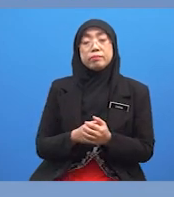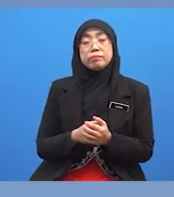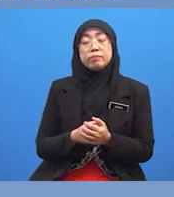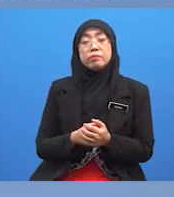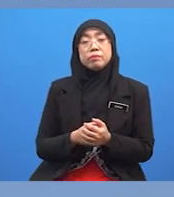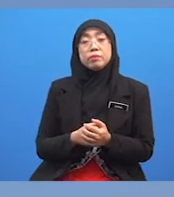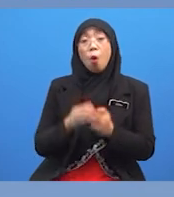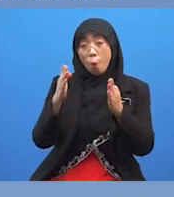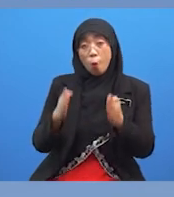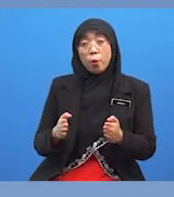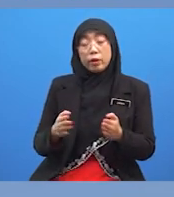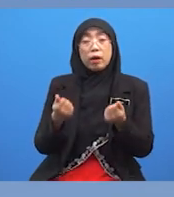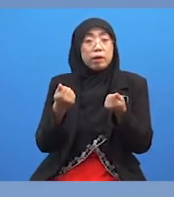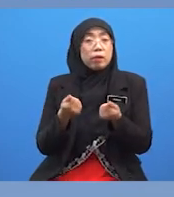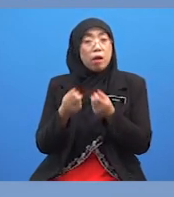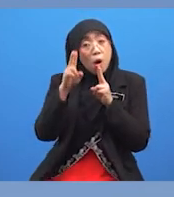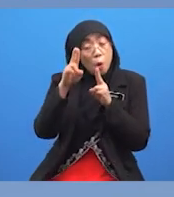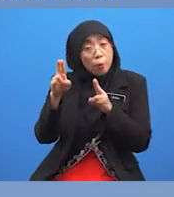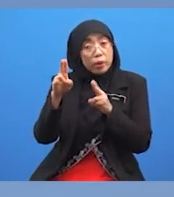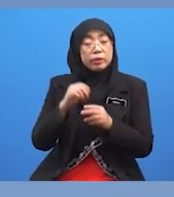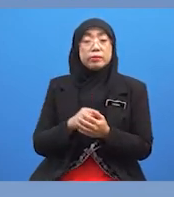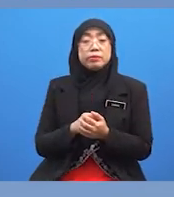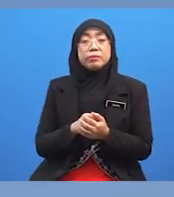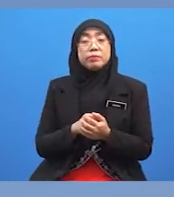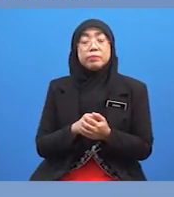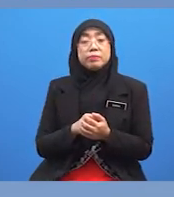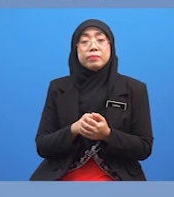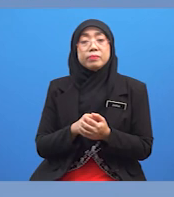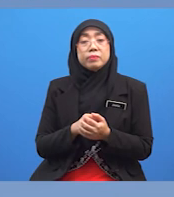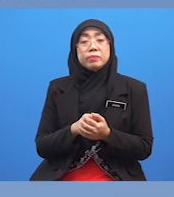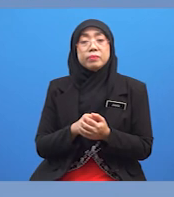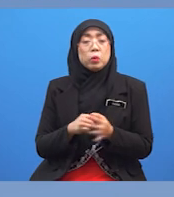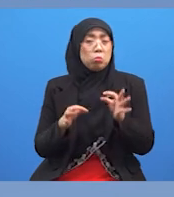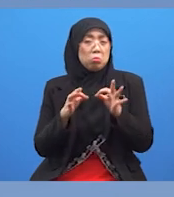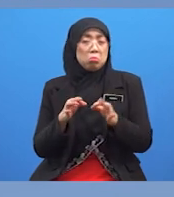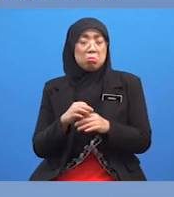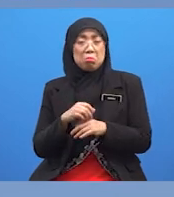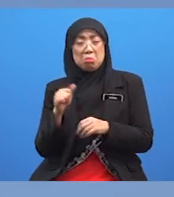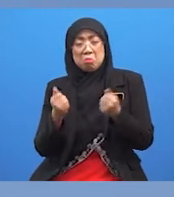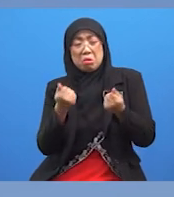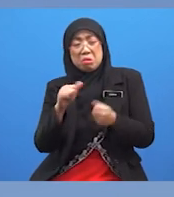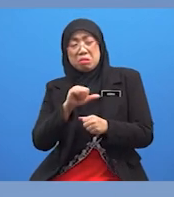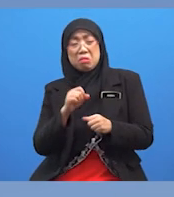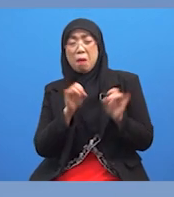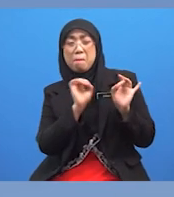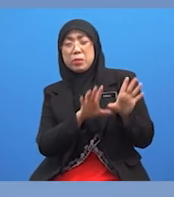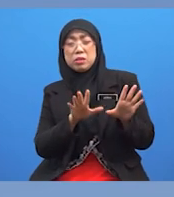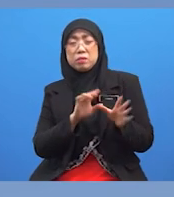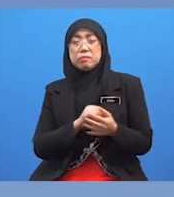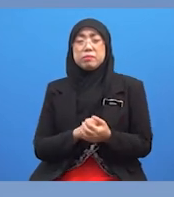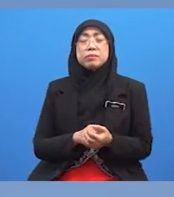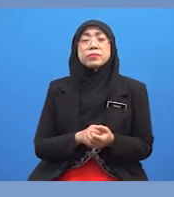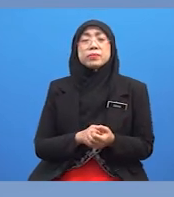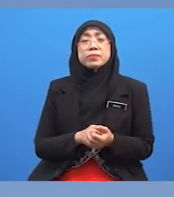Seseorang yang adil akan dihormati oleh orang lain, manakala seseorang yang zalim akan dibenci oleh mereka. Dalam